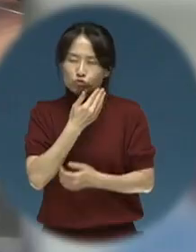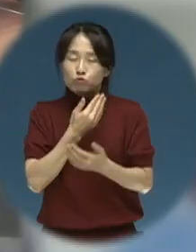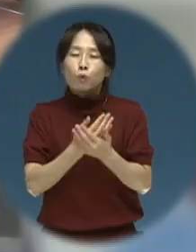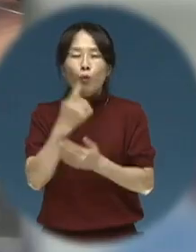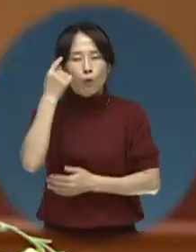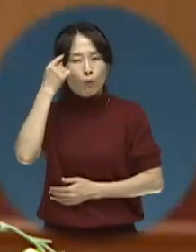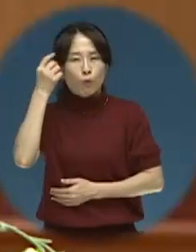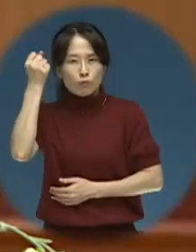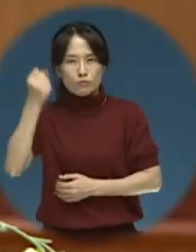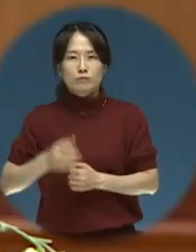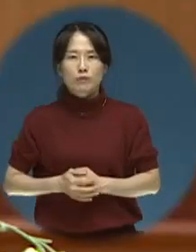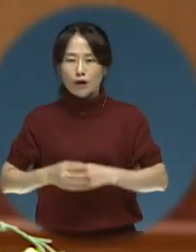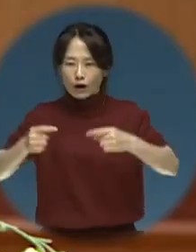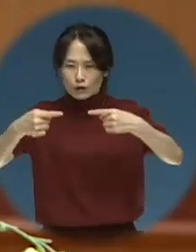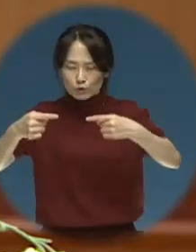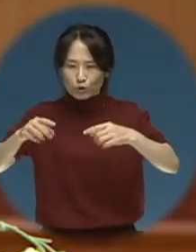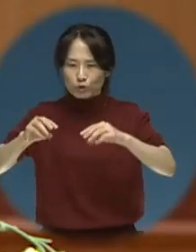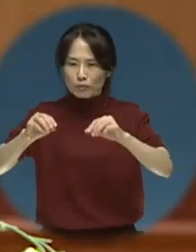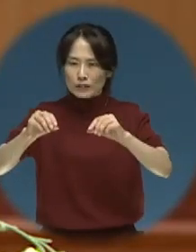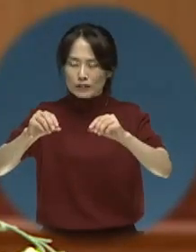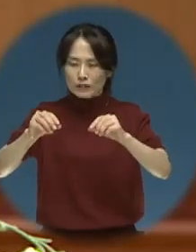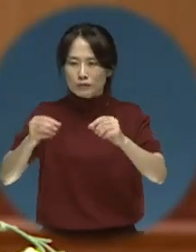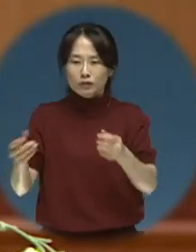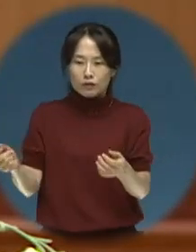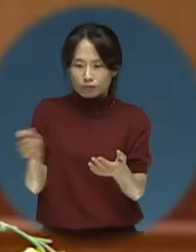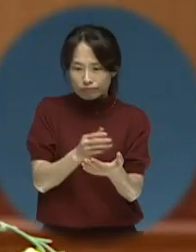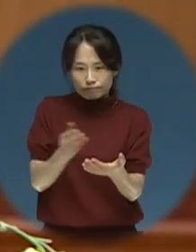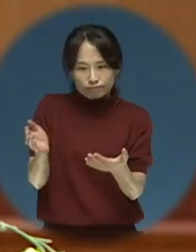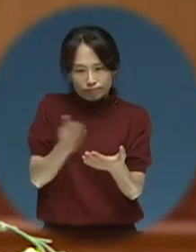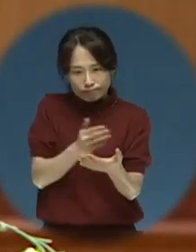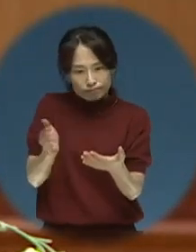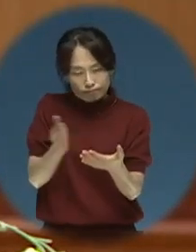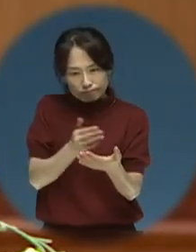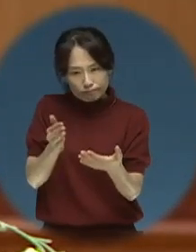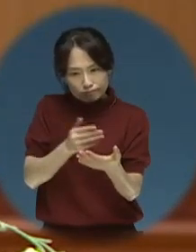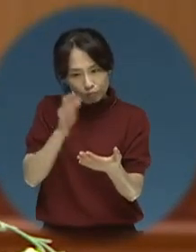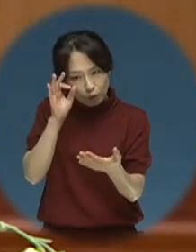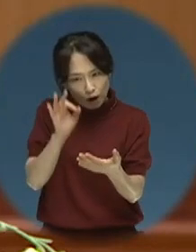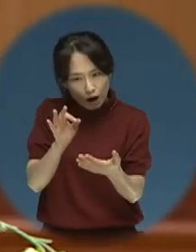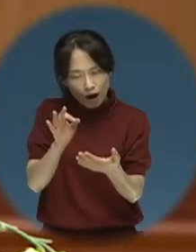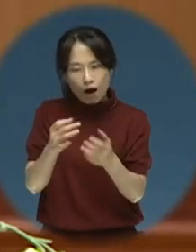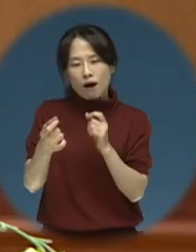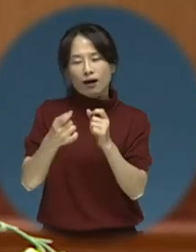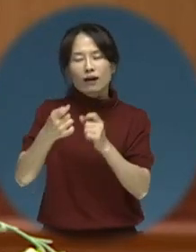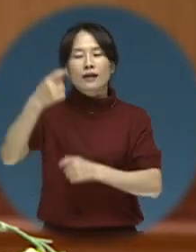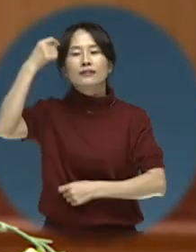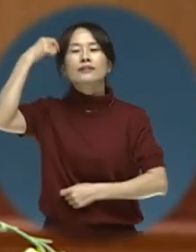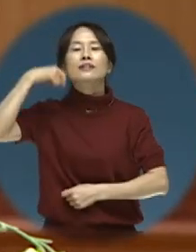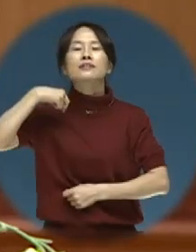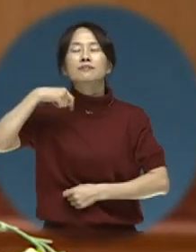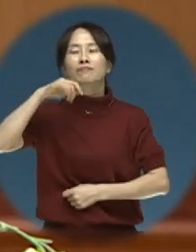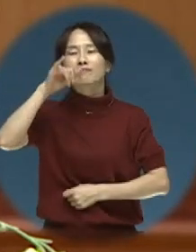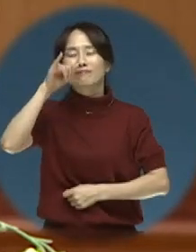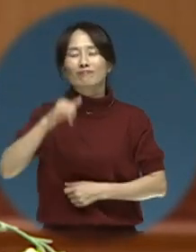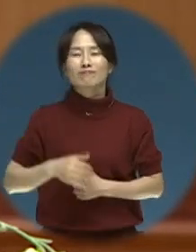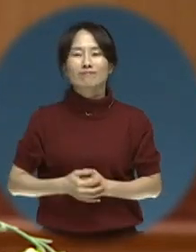사람이에요. 맞습니다. 종이로 만지면서 손으로 본다는 거. 더 이렇게 가까이 다가오는 것 같고요.